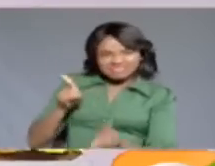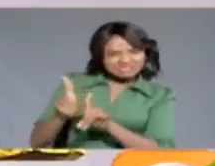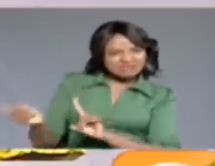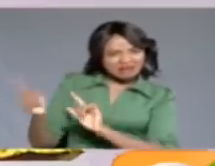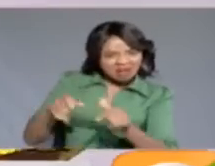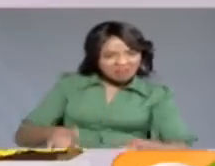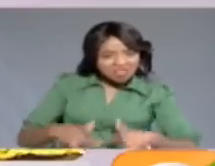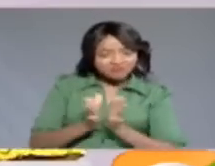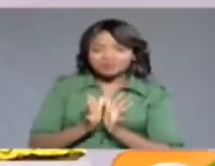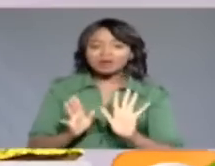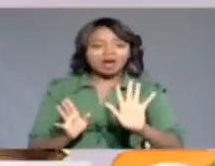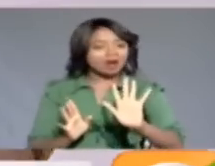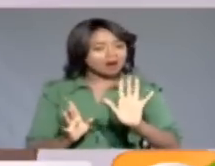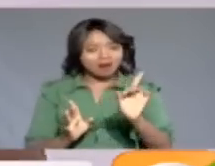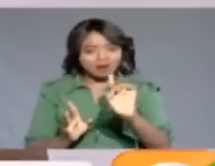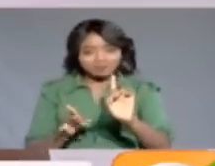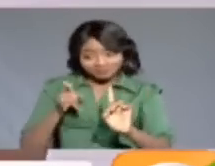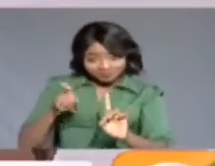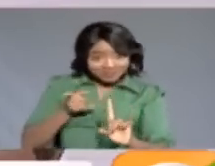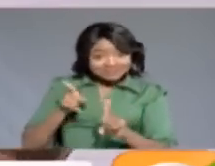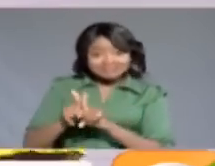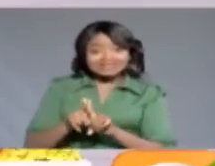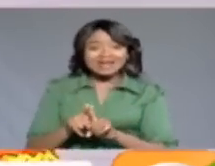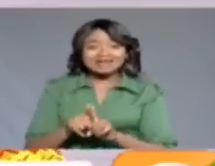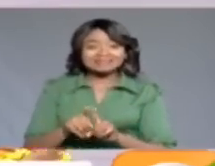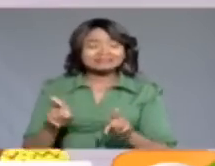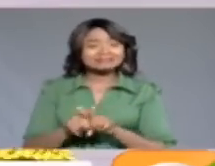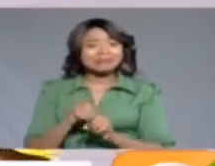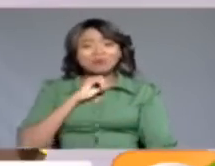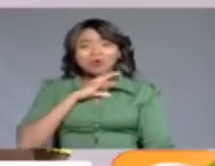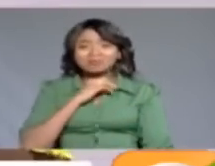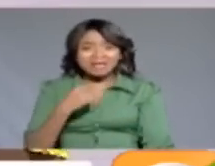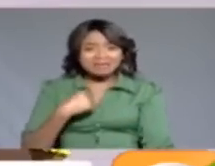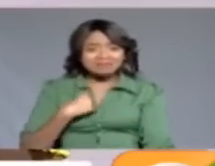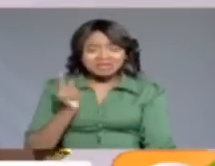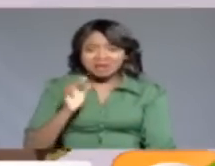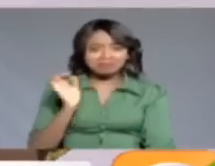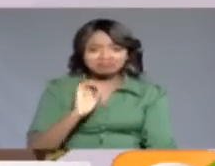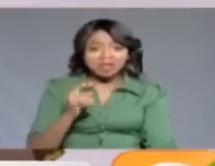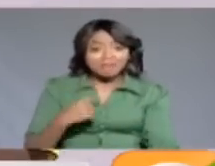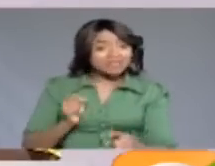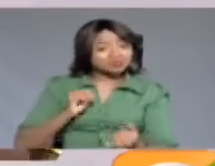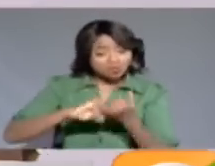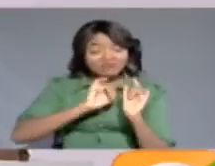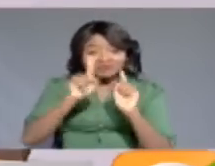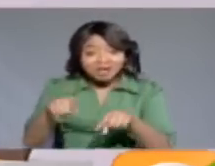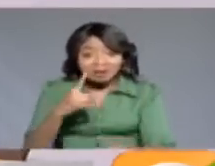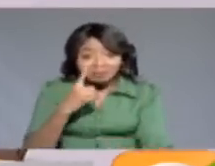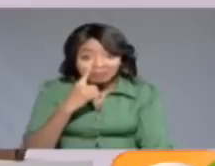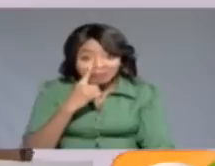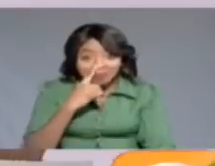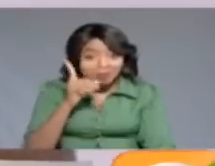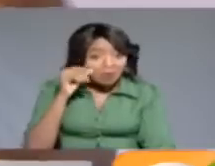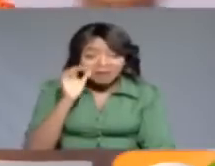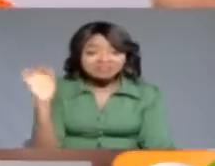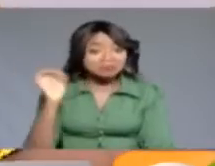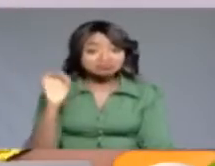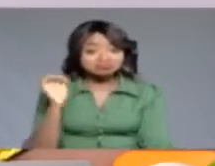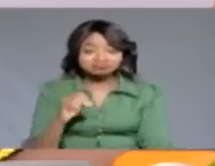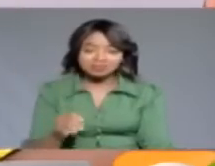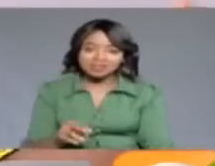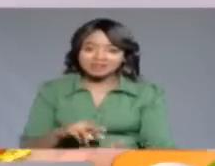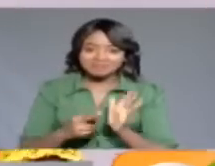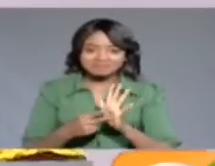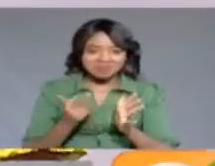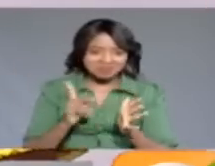gani? Akasema huyu atakaa ndio usilalamike vile mimi siji. Lakini mke hendi. Kuonekana mimi nilimwambia tu onekana mke wako ana mtu